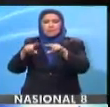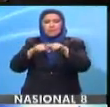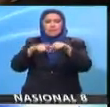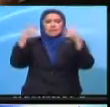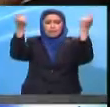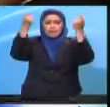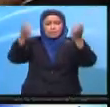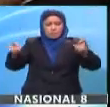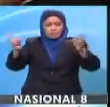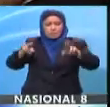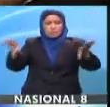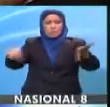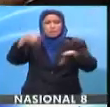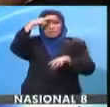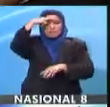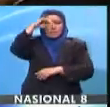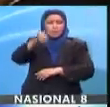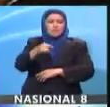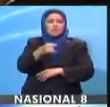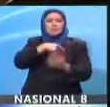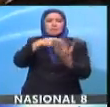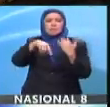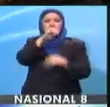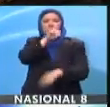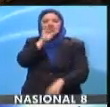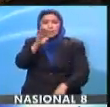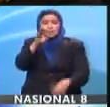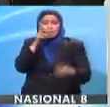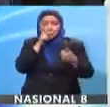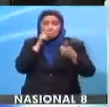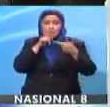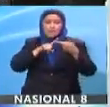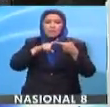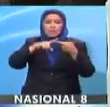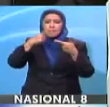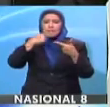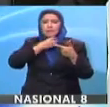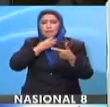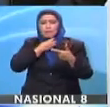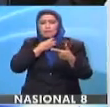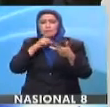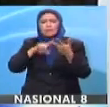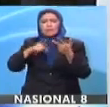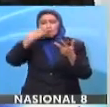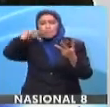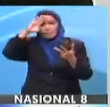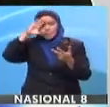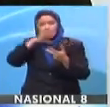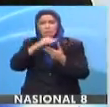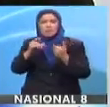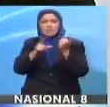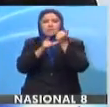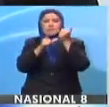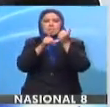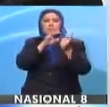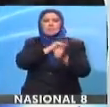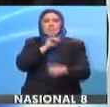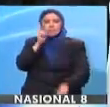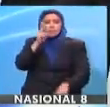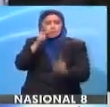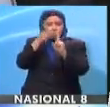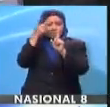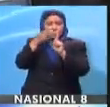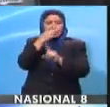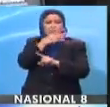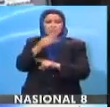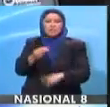berlangsung di Putrajaya di antara Meri menteri besar Kedah Perlis perak dan timbalan ketua menteri Dua pulau Pinang Dengan ketua pegawai ekekutif